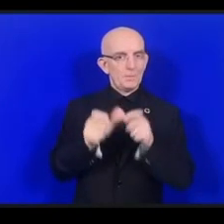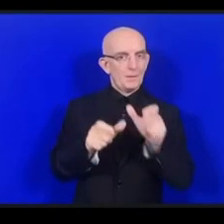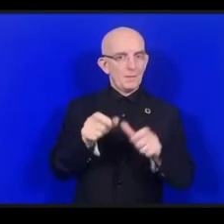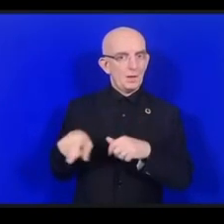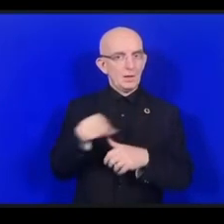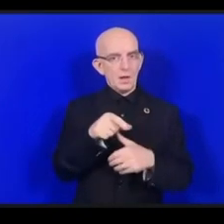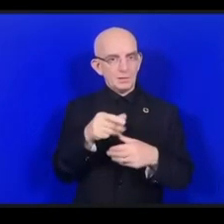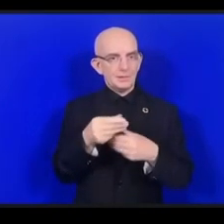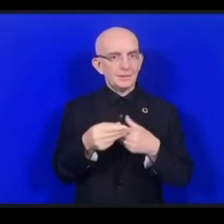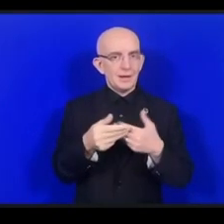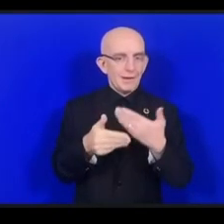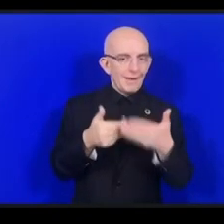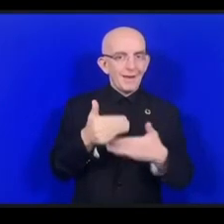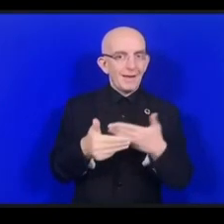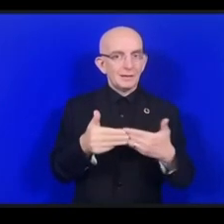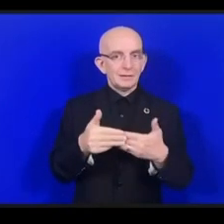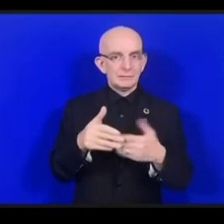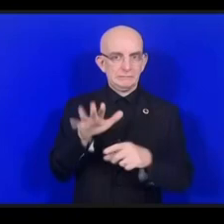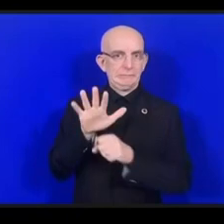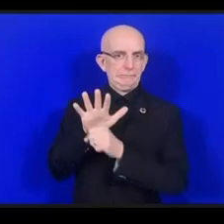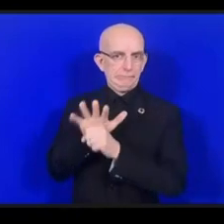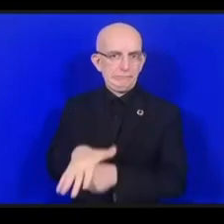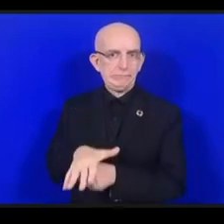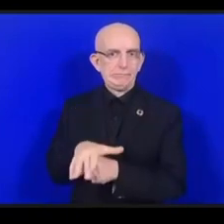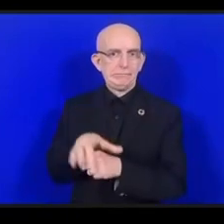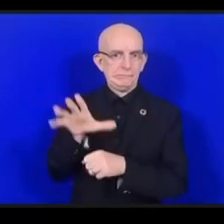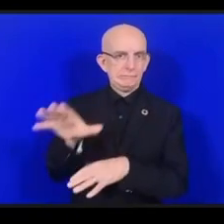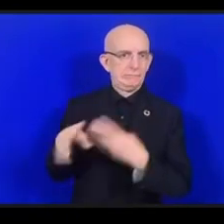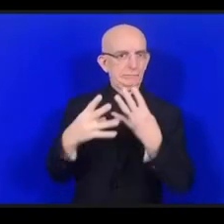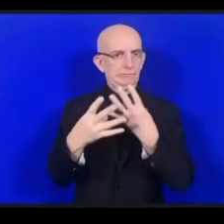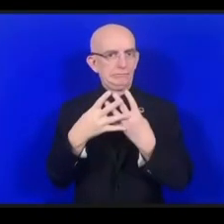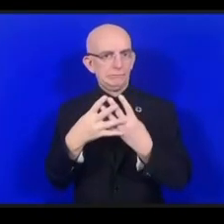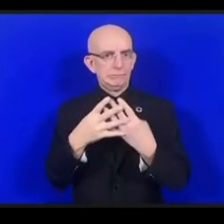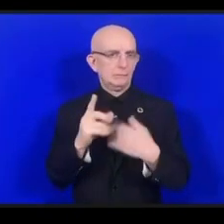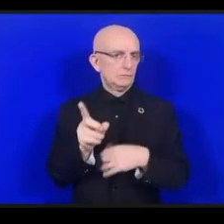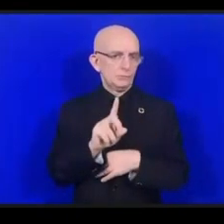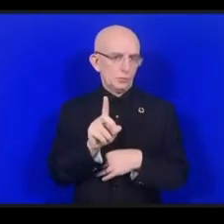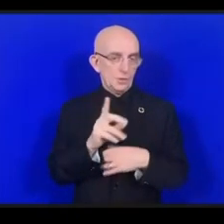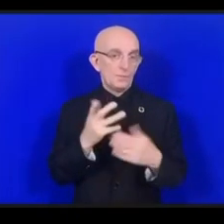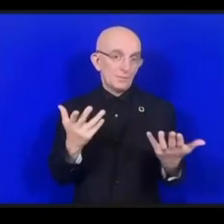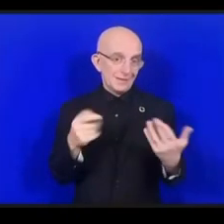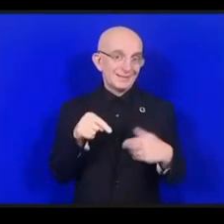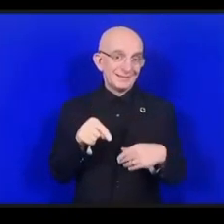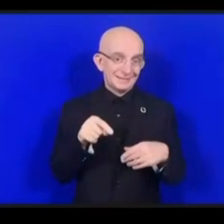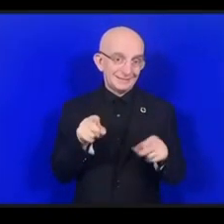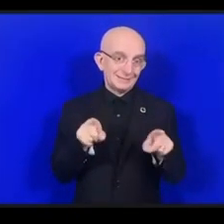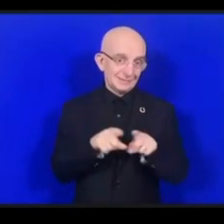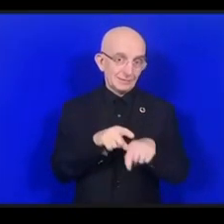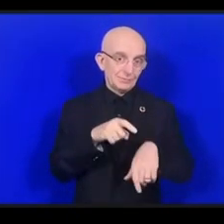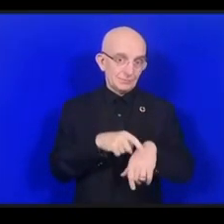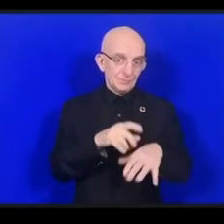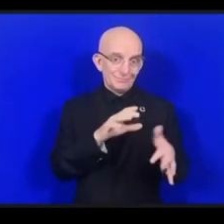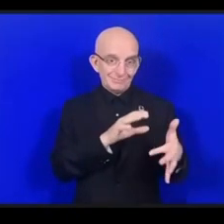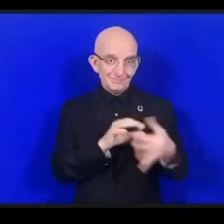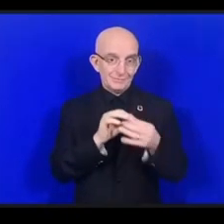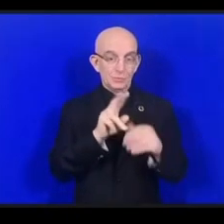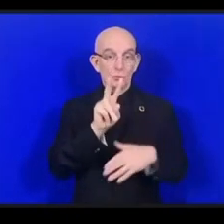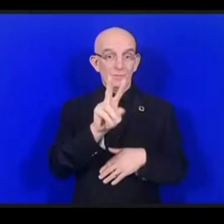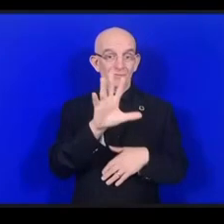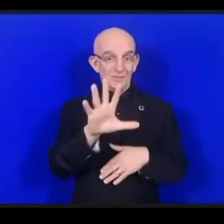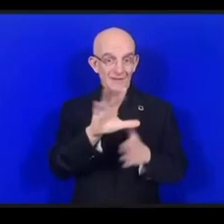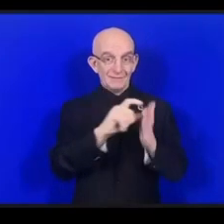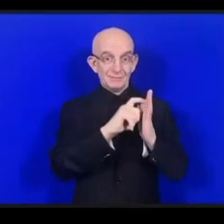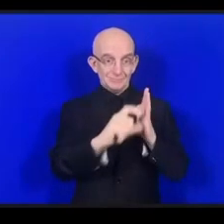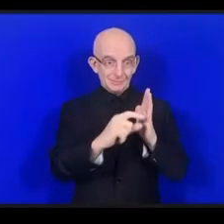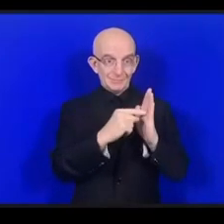将之刑事责任化，还有特别是第26条